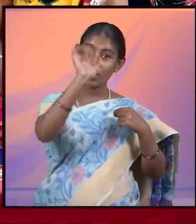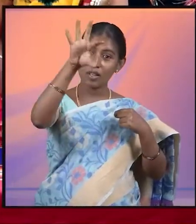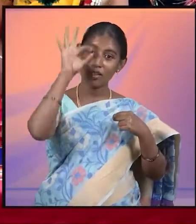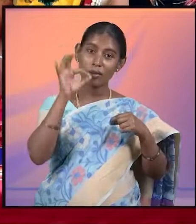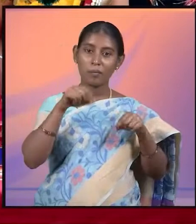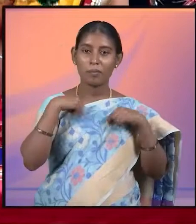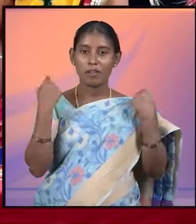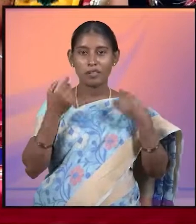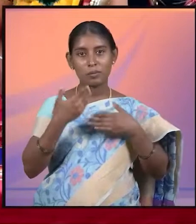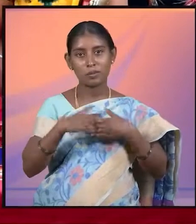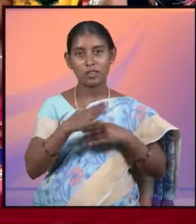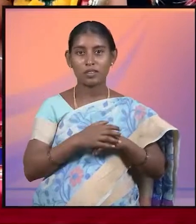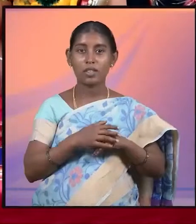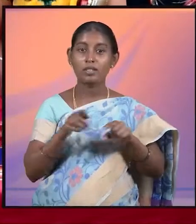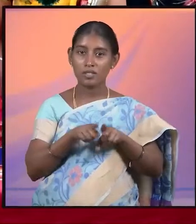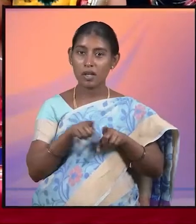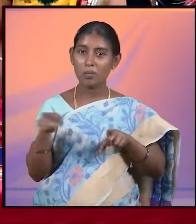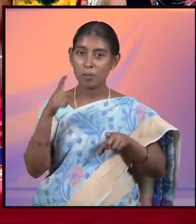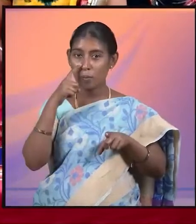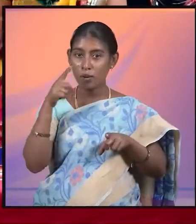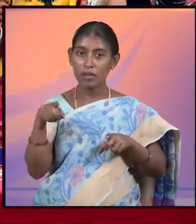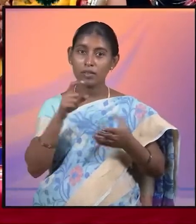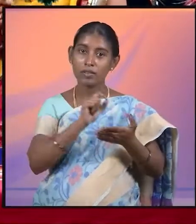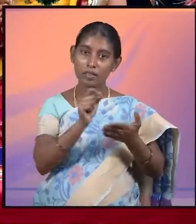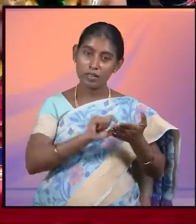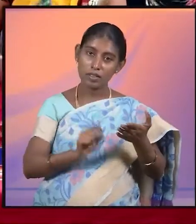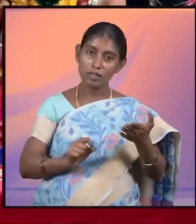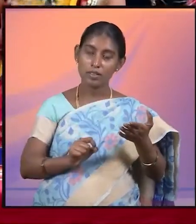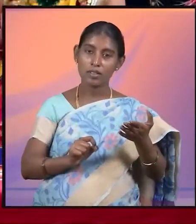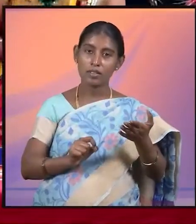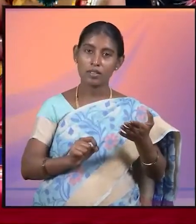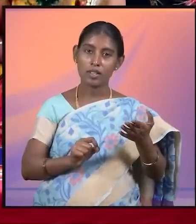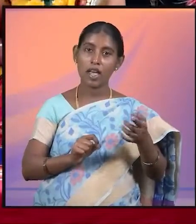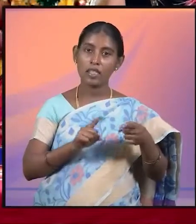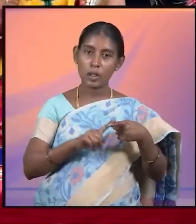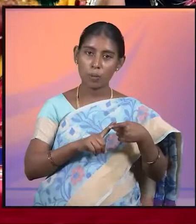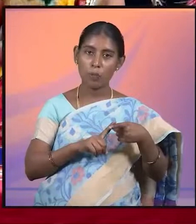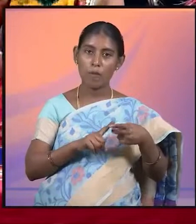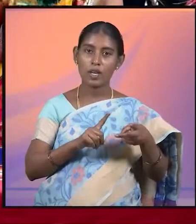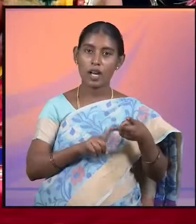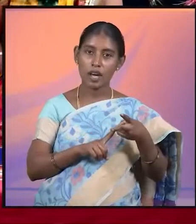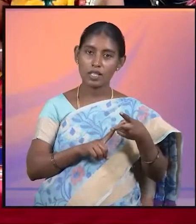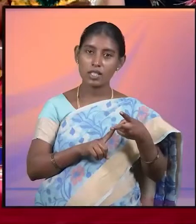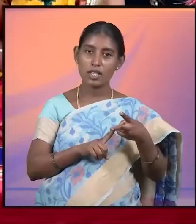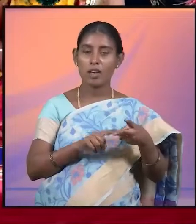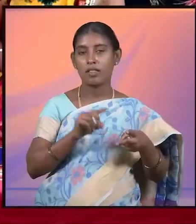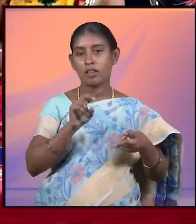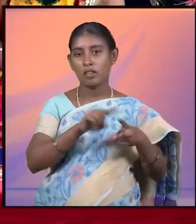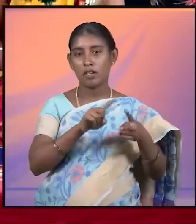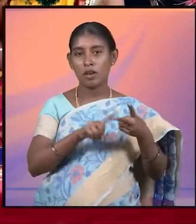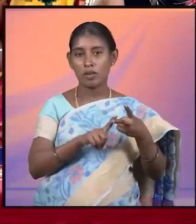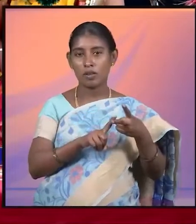திருமணம் செய்தாரா? ஆமா, இவர் எழுதிய திருப்பாவை, நாச்சியார் திருமொழின்னு